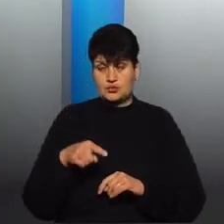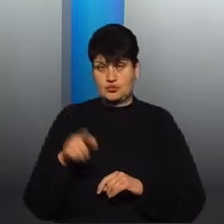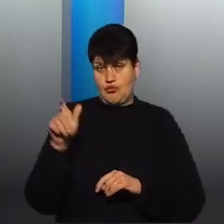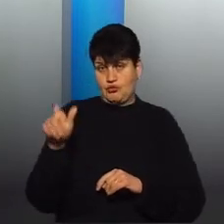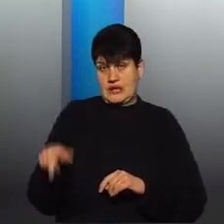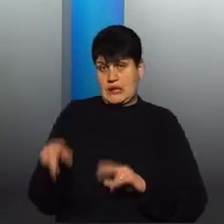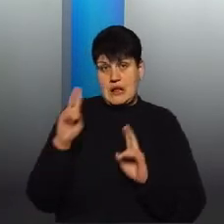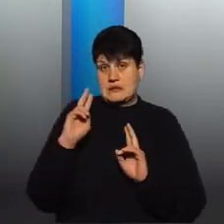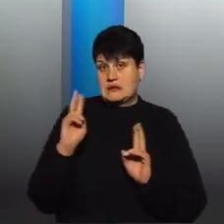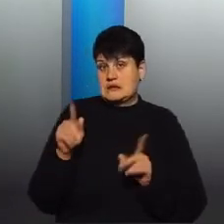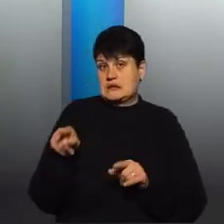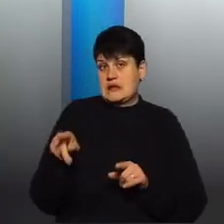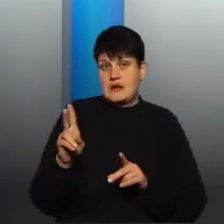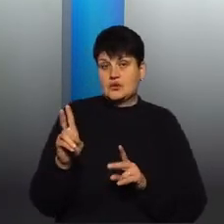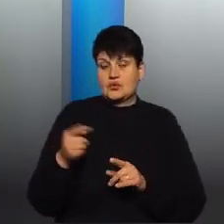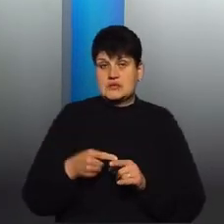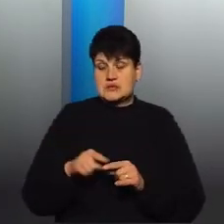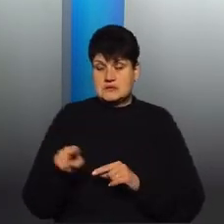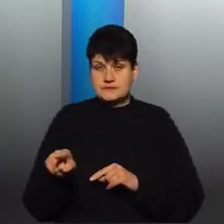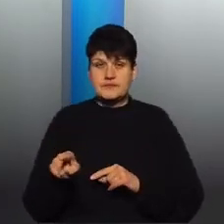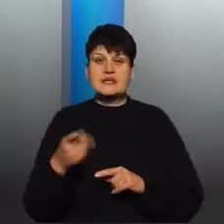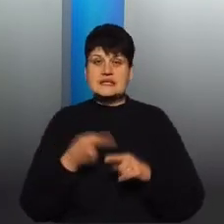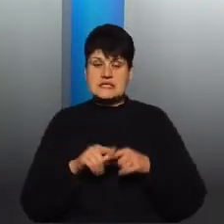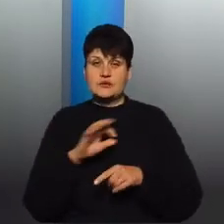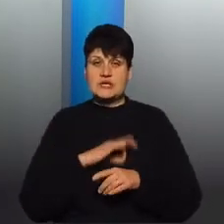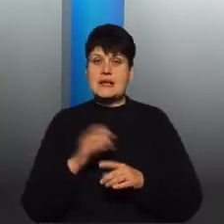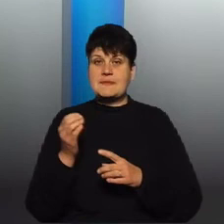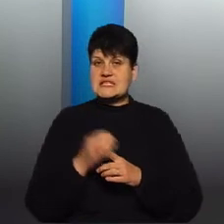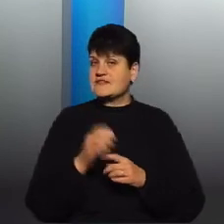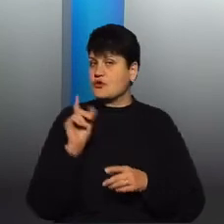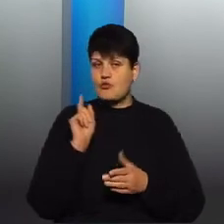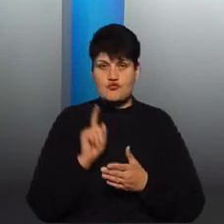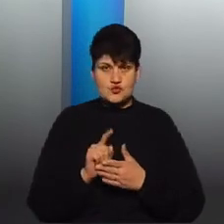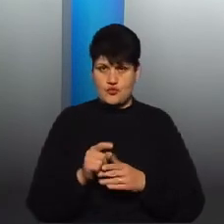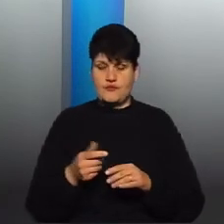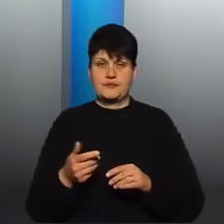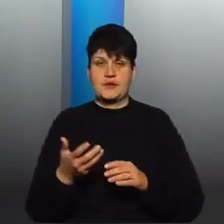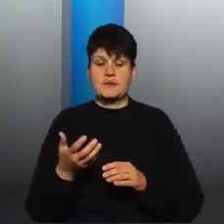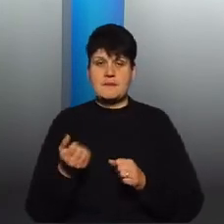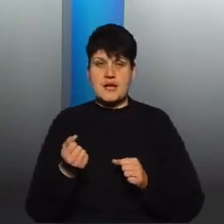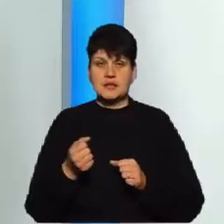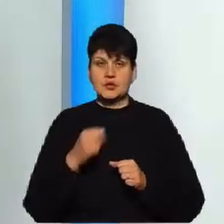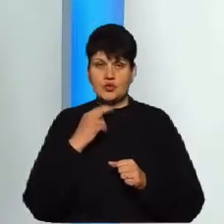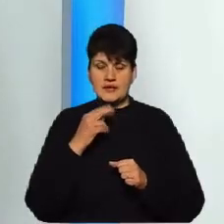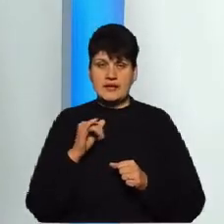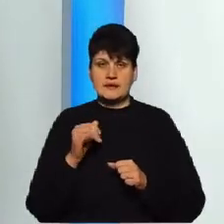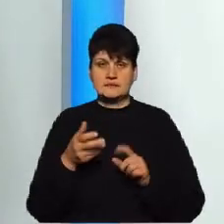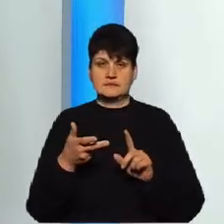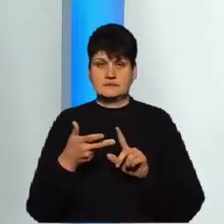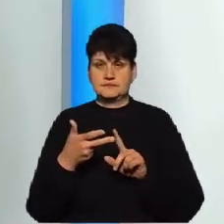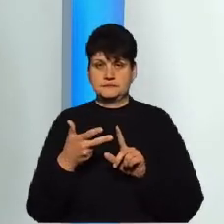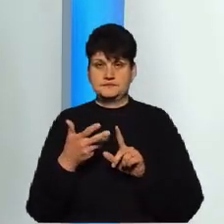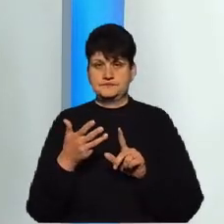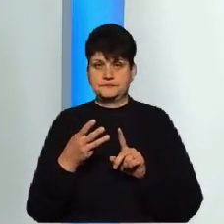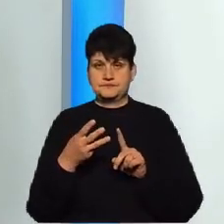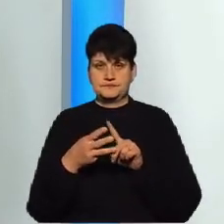цієї людини ВІЛ-статус, це використання презервативу. Обов'язково. Якщо брати до уваги ін'єкційний шлях передачі, другий,